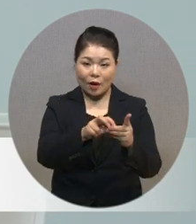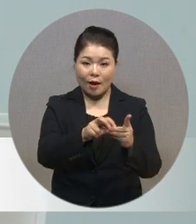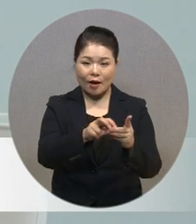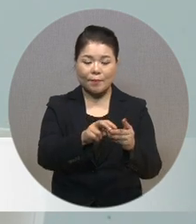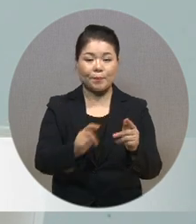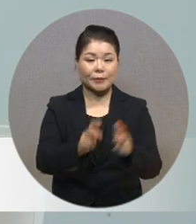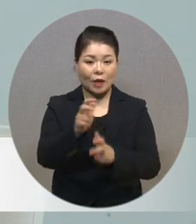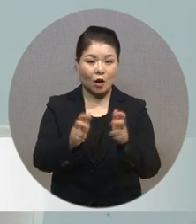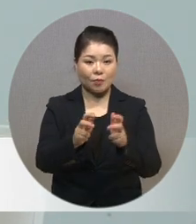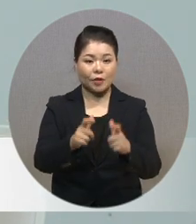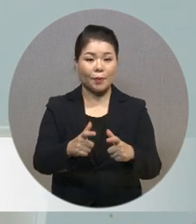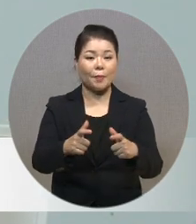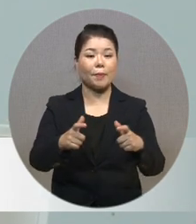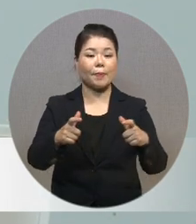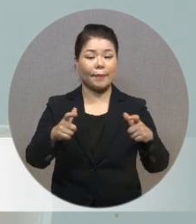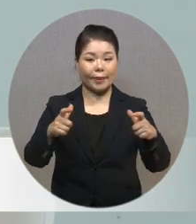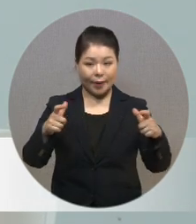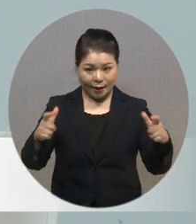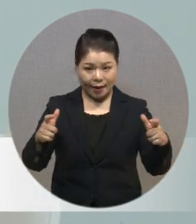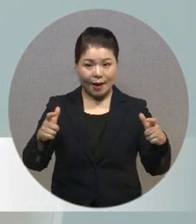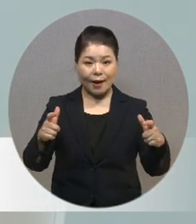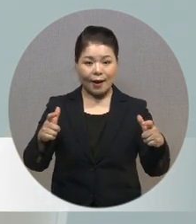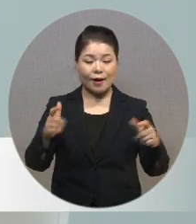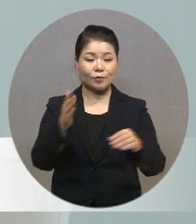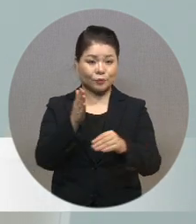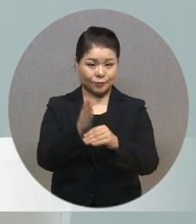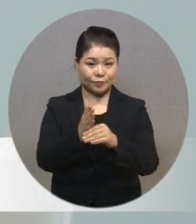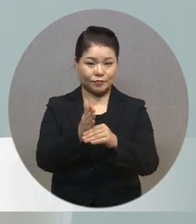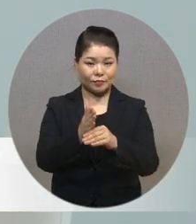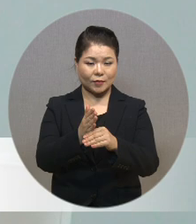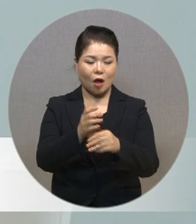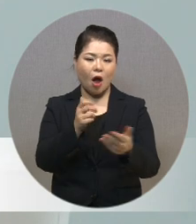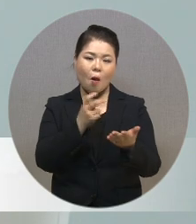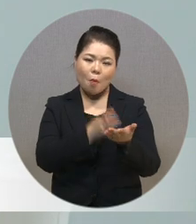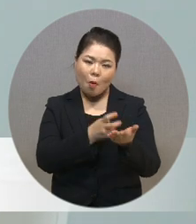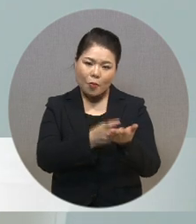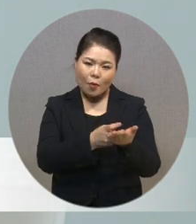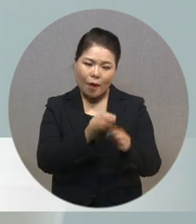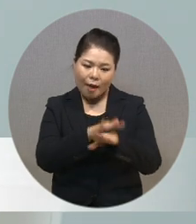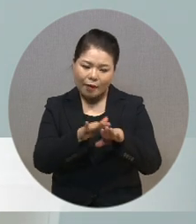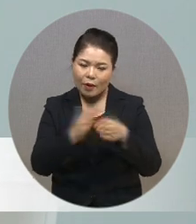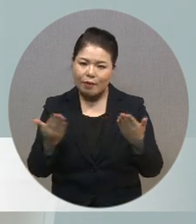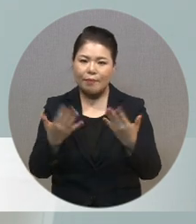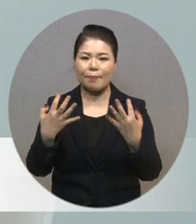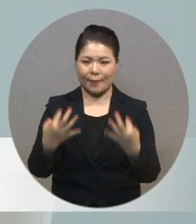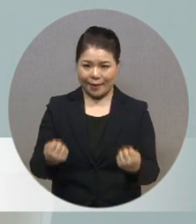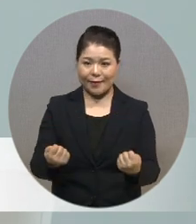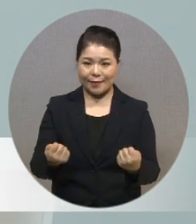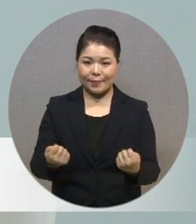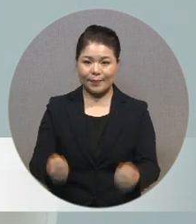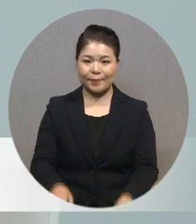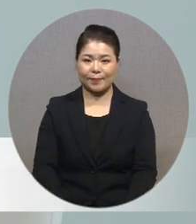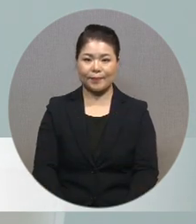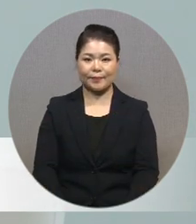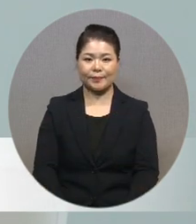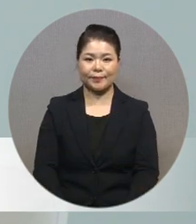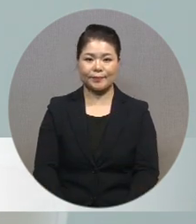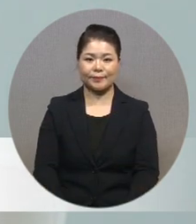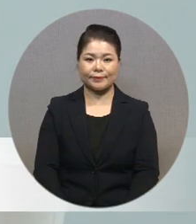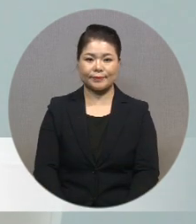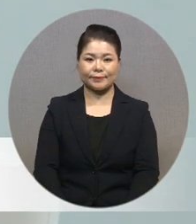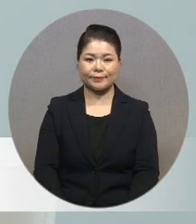점점 사업들이 이제 점점 많이 늘어나거든요. 그러면 법률적으로 우리가 상담하는 게